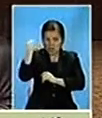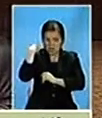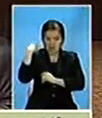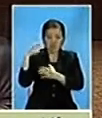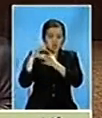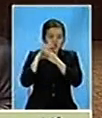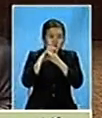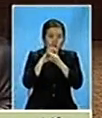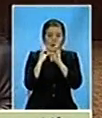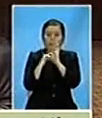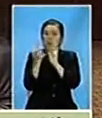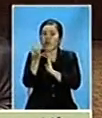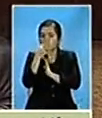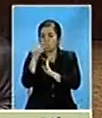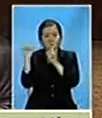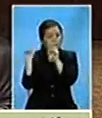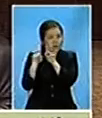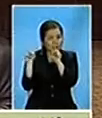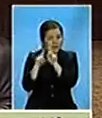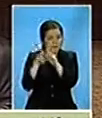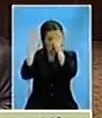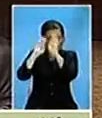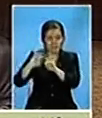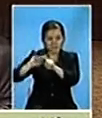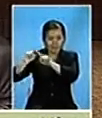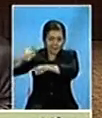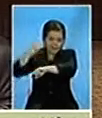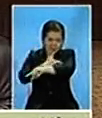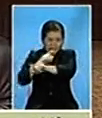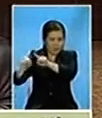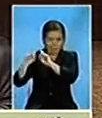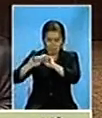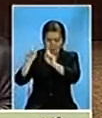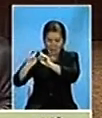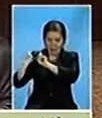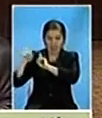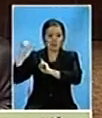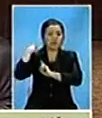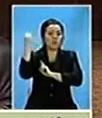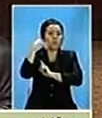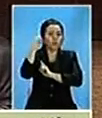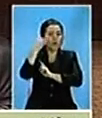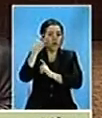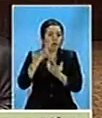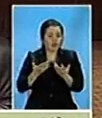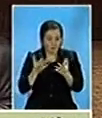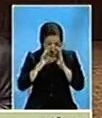แผนปัจจุบันก็มีภาคพิสดารเกิดขึ้นอยู่เนืองๆเพราะฉะนั้นด้วยความจำ